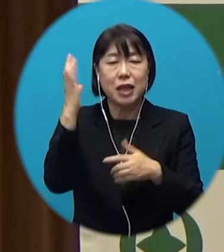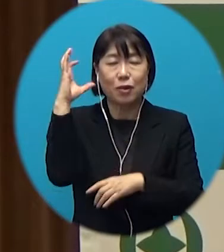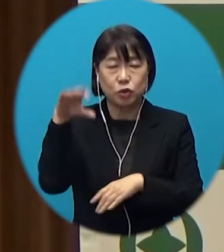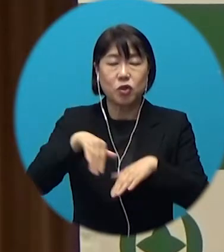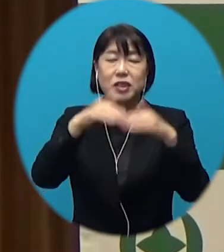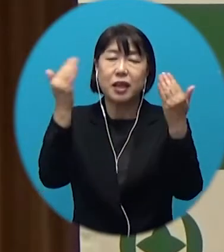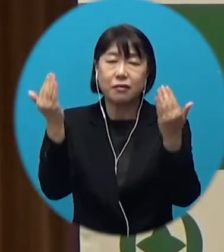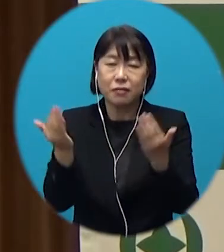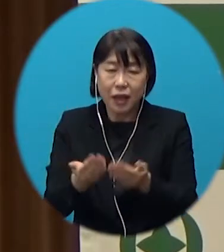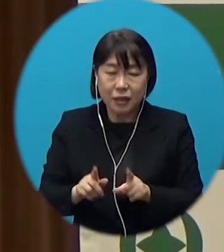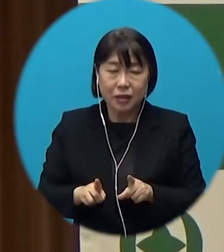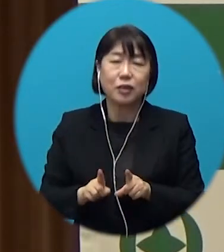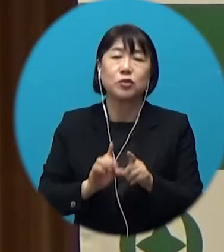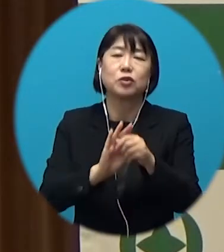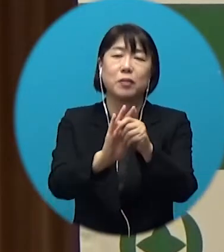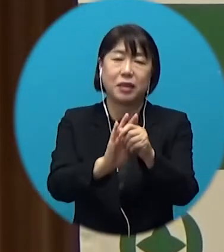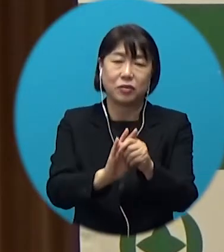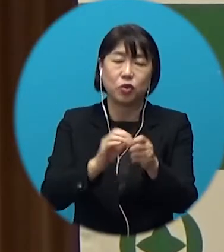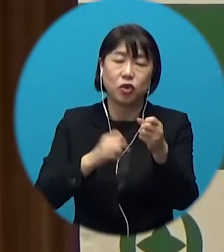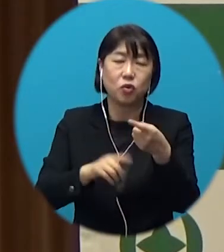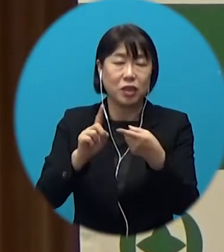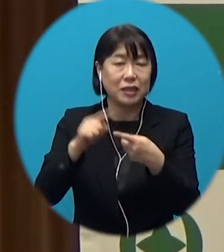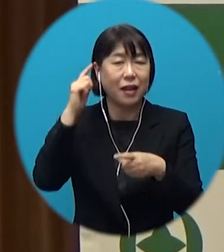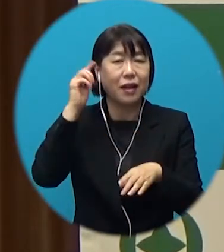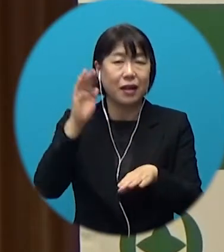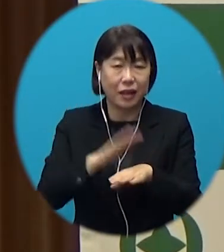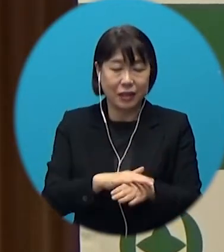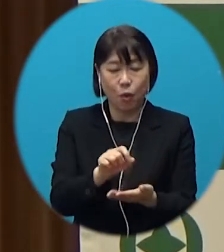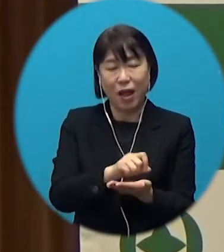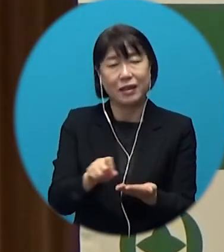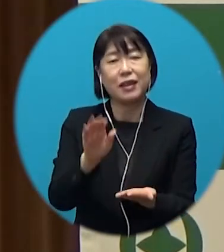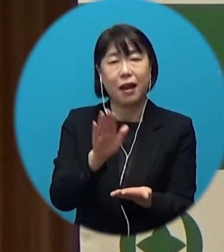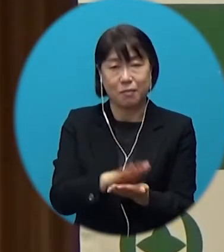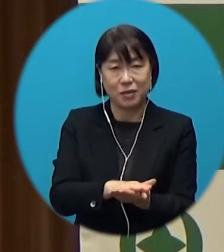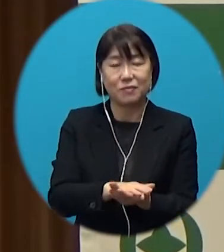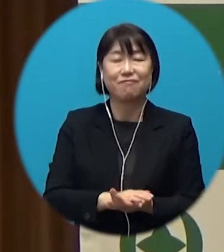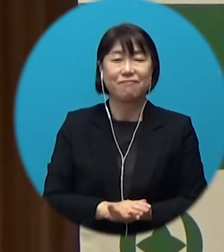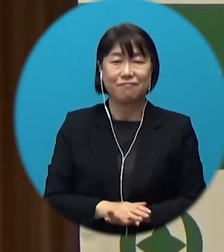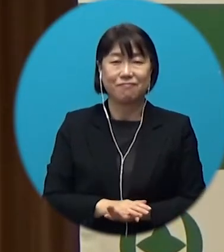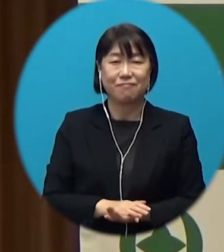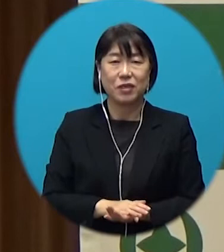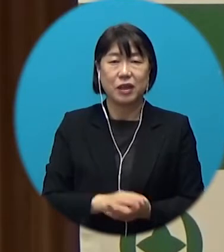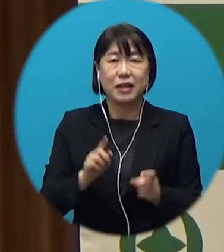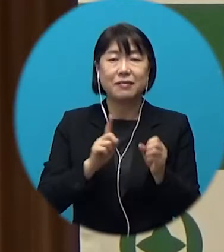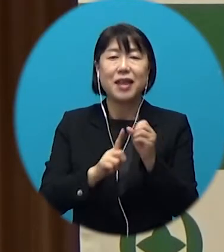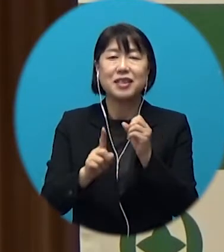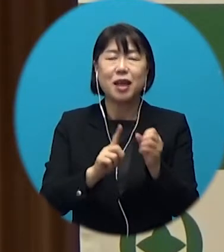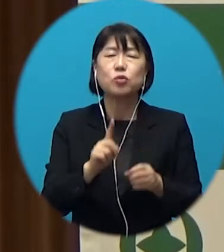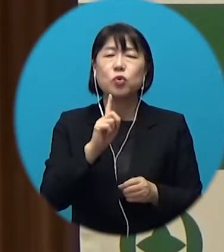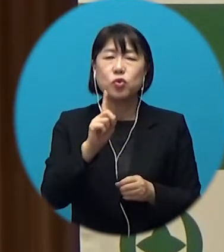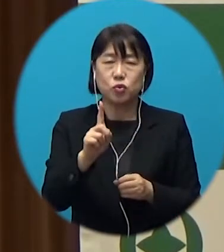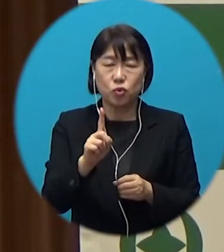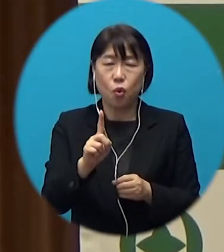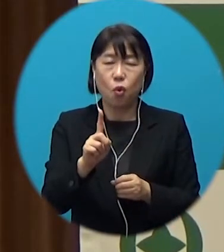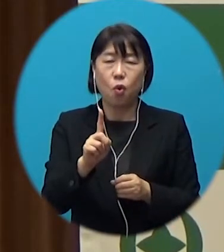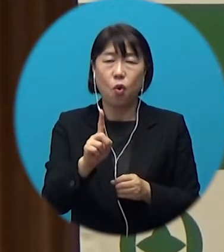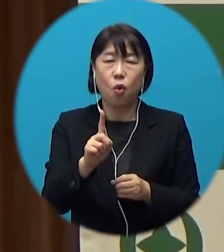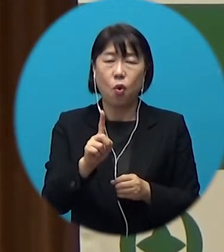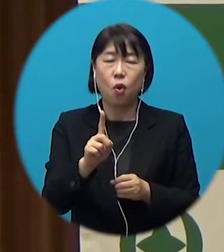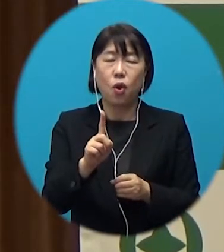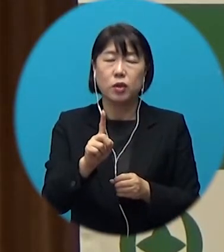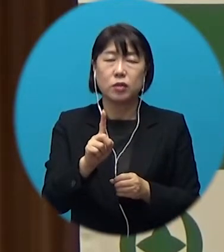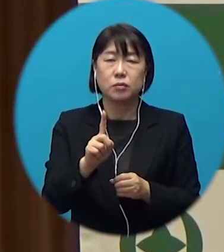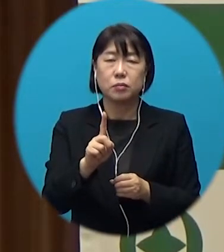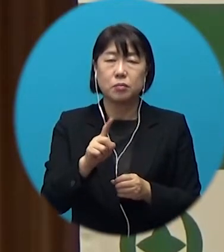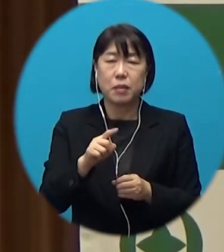って進めていく。そしてその次の考え方を書かせていただいております。デジタルといいますと、各種適したものをしてい